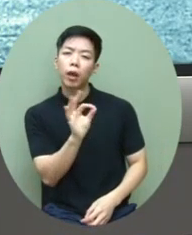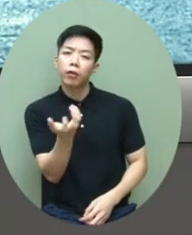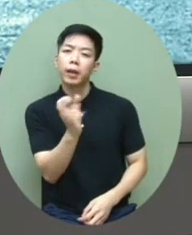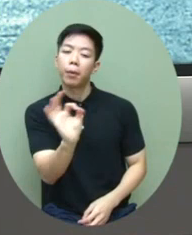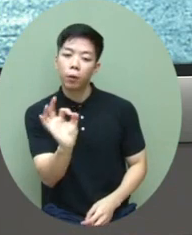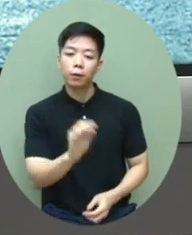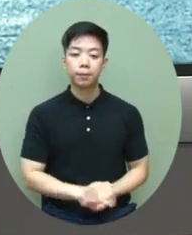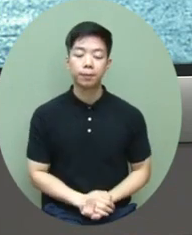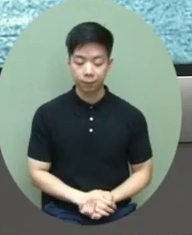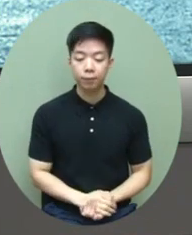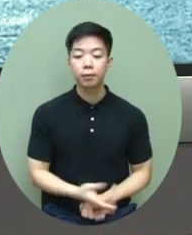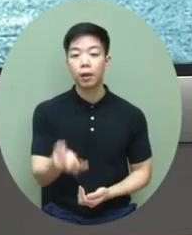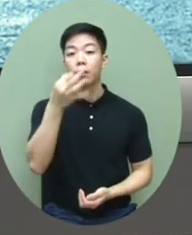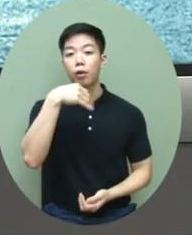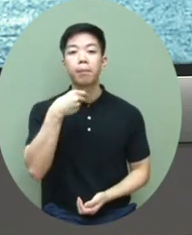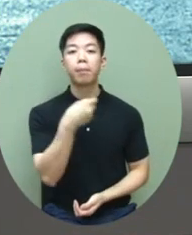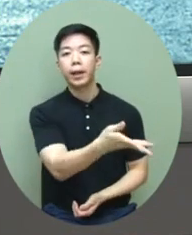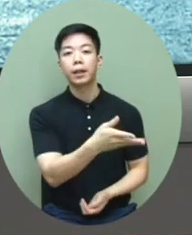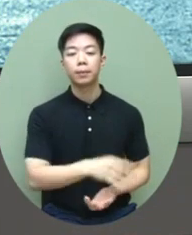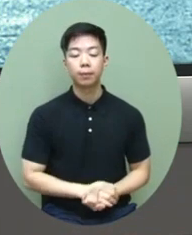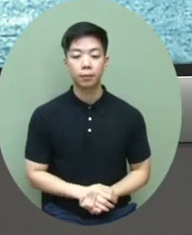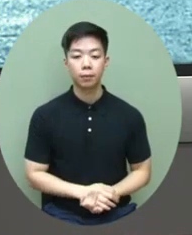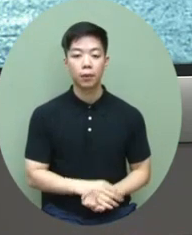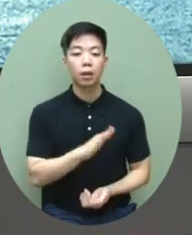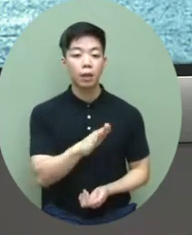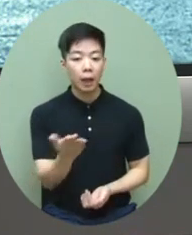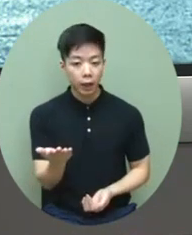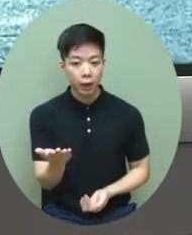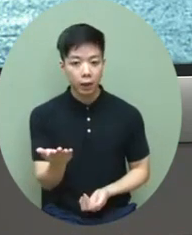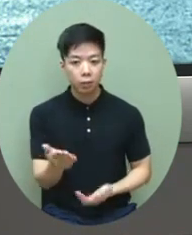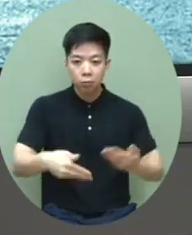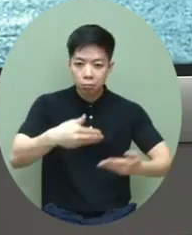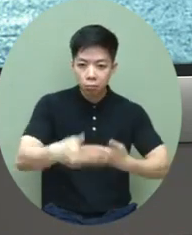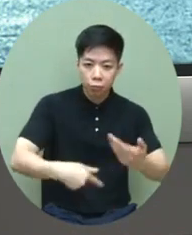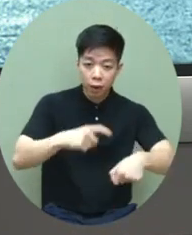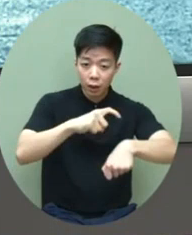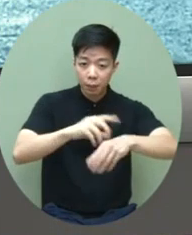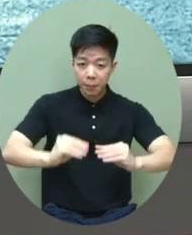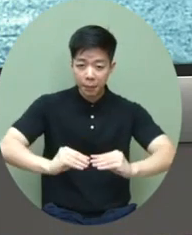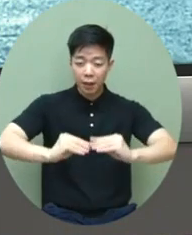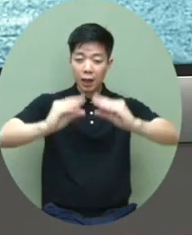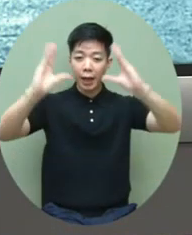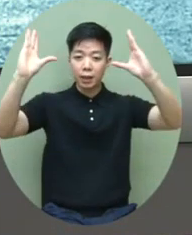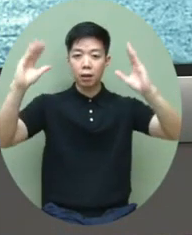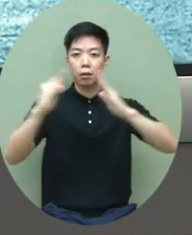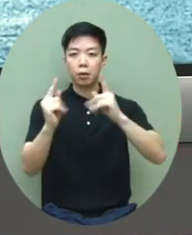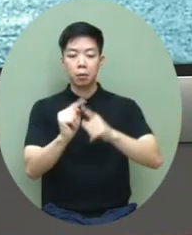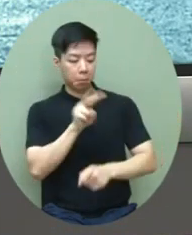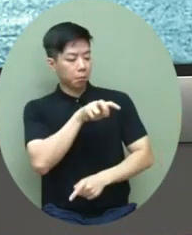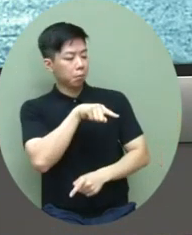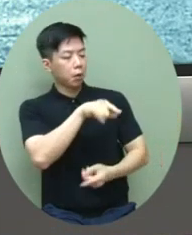喺裏邊，所以我哋就開咗啲藥俾佢，就但係佢去到凌晨，屋企人就發覺佢昏迷不